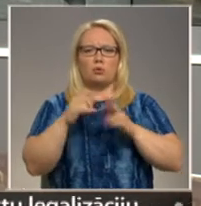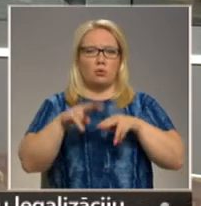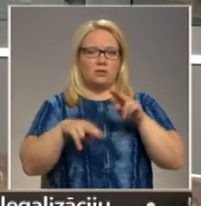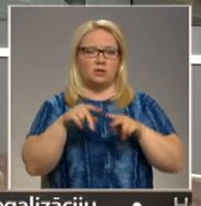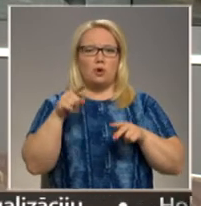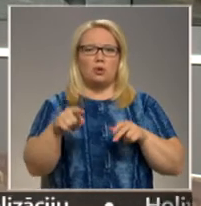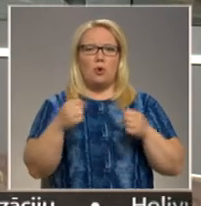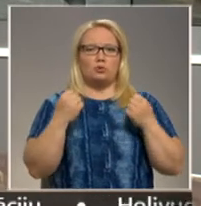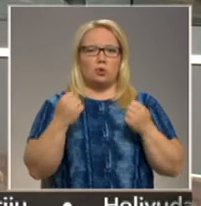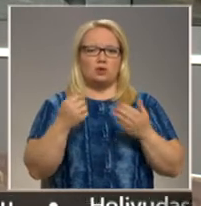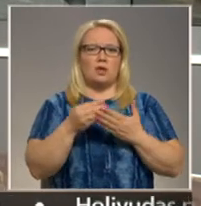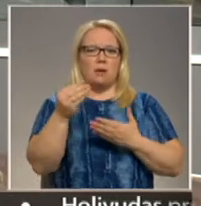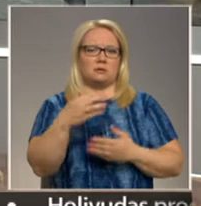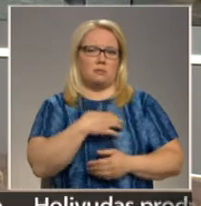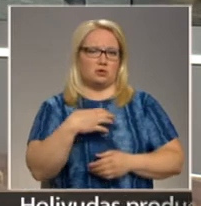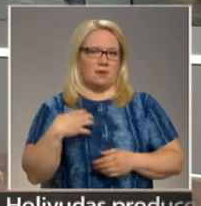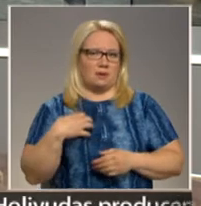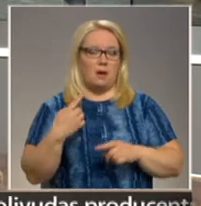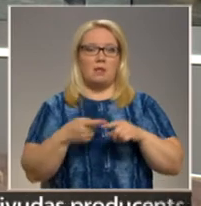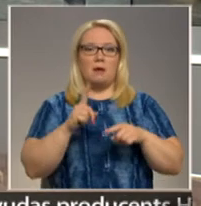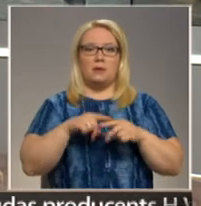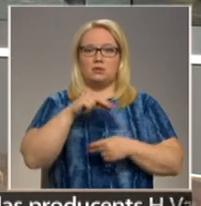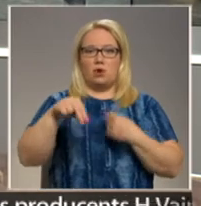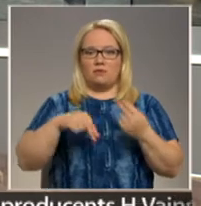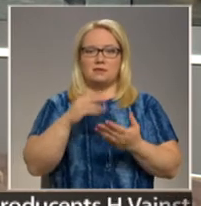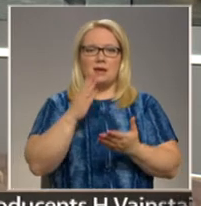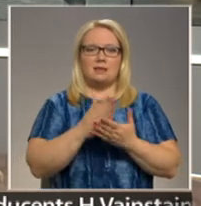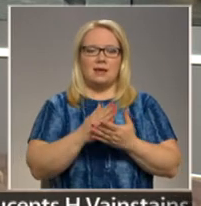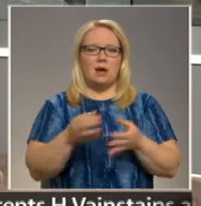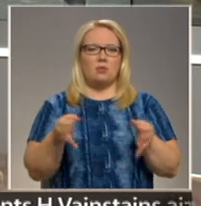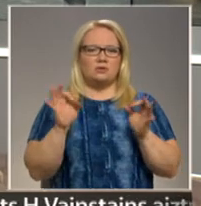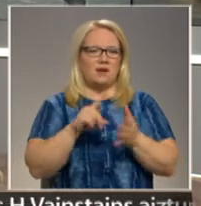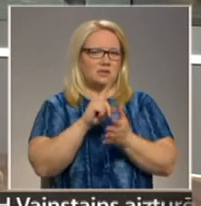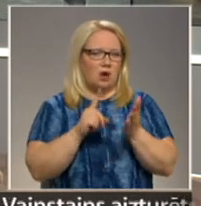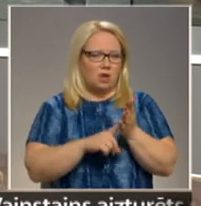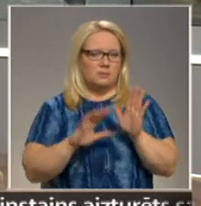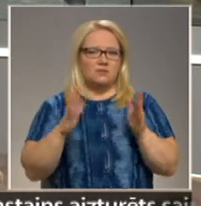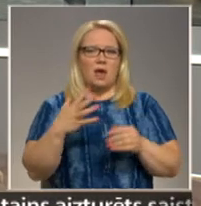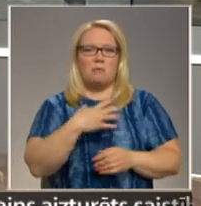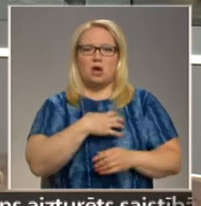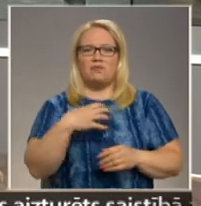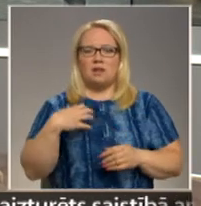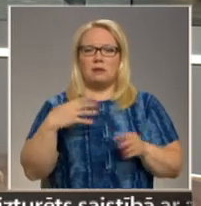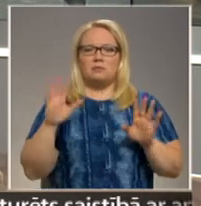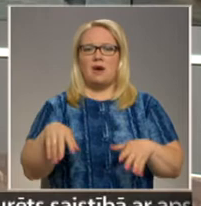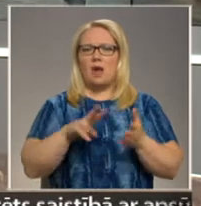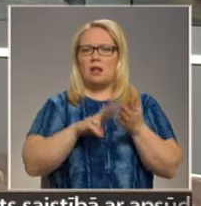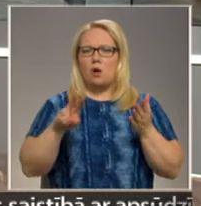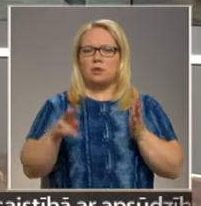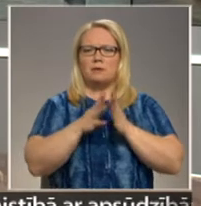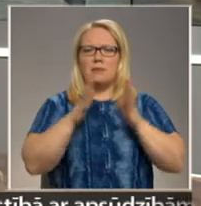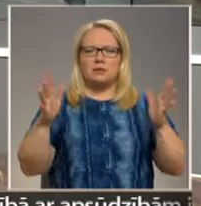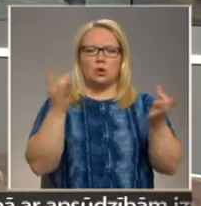to uzturēšanu ir jāmaksā pašvaldībai. Tāpēc konferencē tika aktualizēts jautājums, vai pašvaldības var atļauties